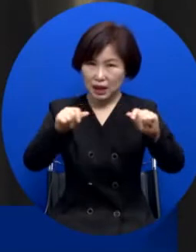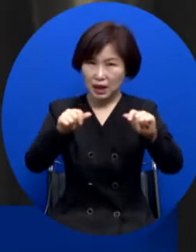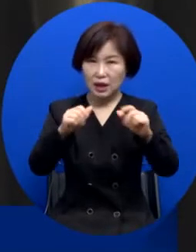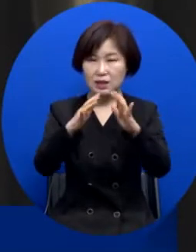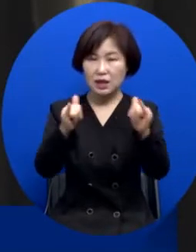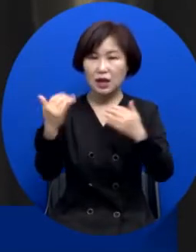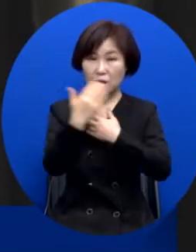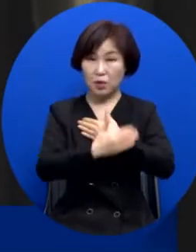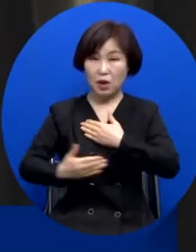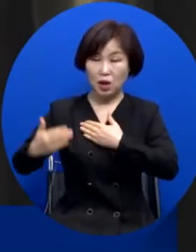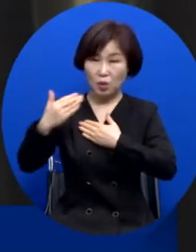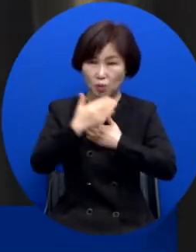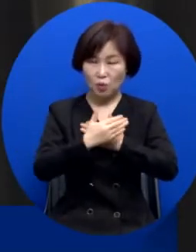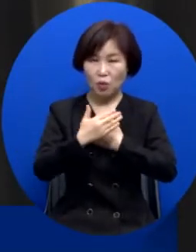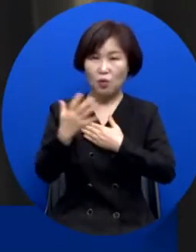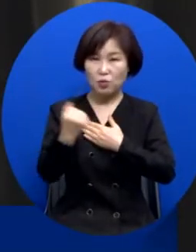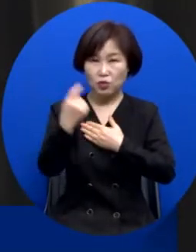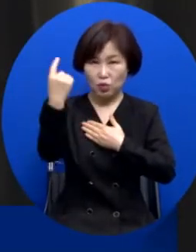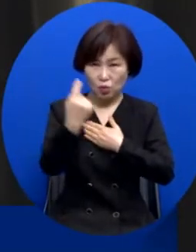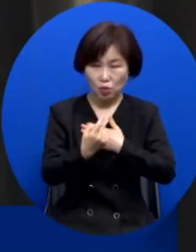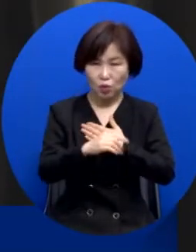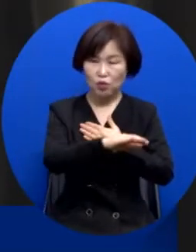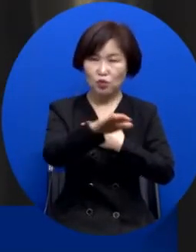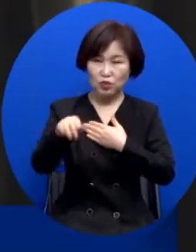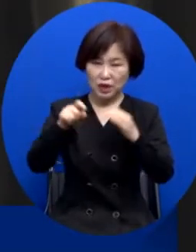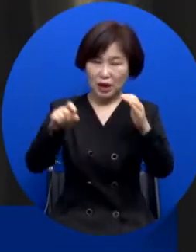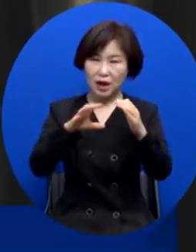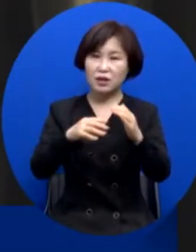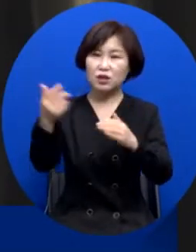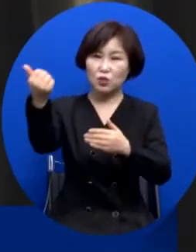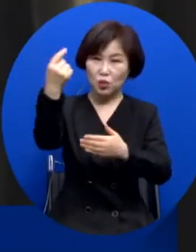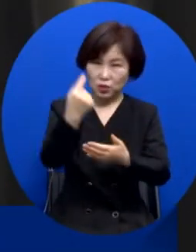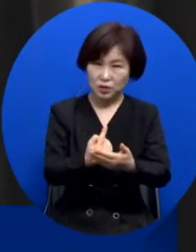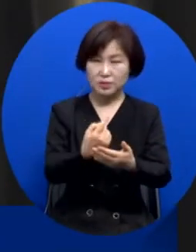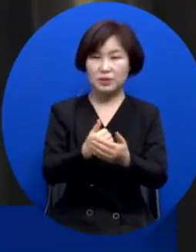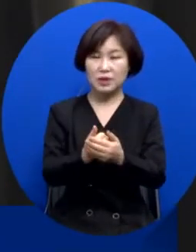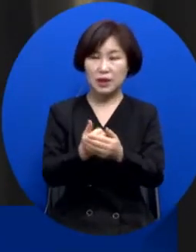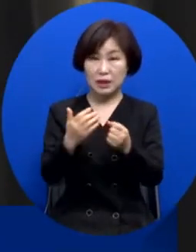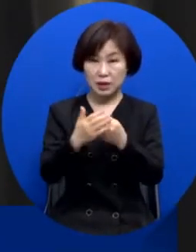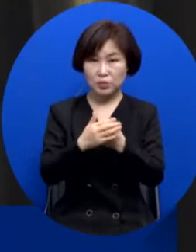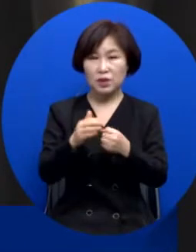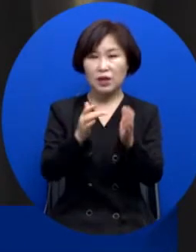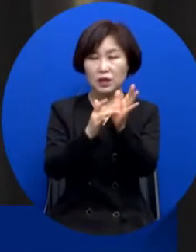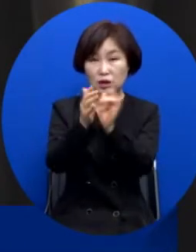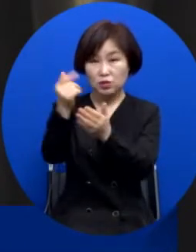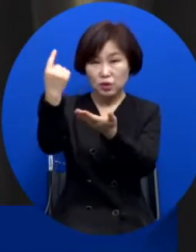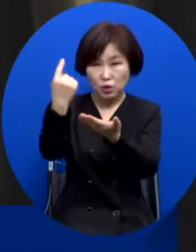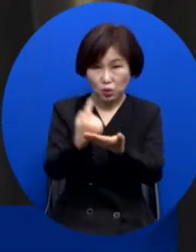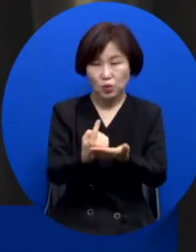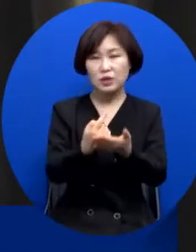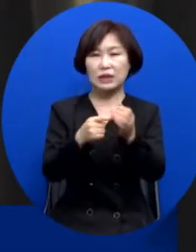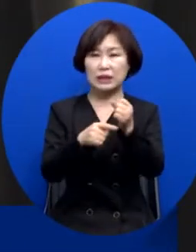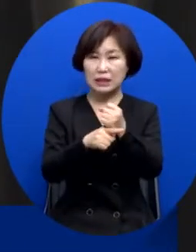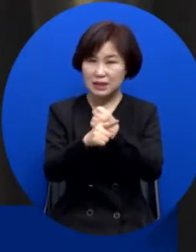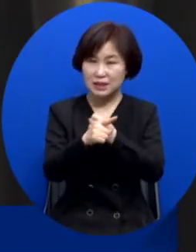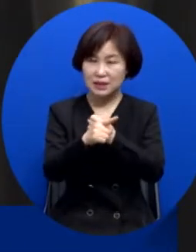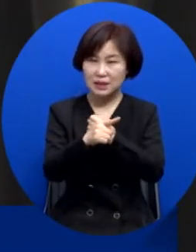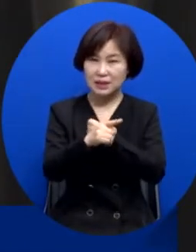인간의 몸을 입으시고 우리 가운데 오셨습니다. 그러기에 예수의 오심이